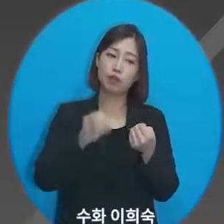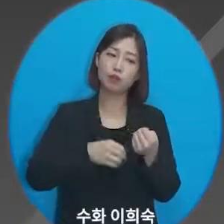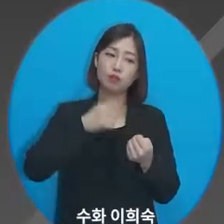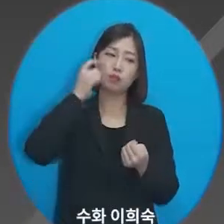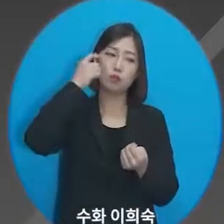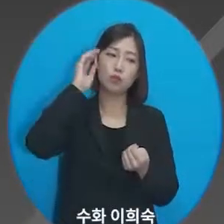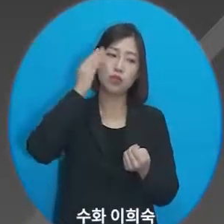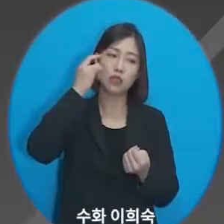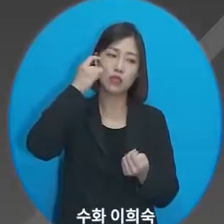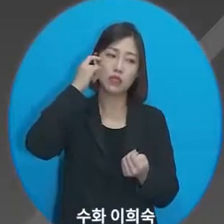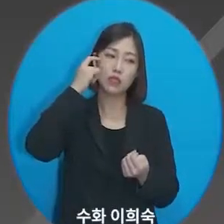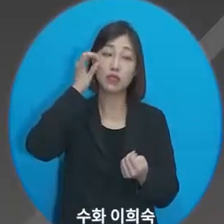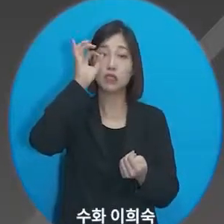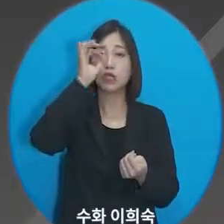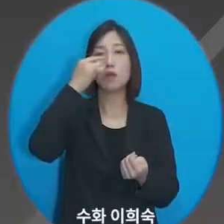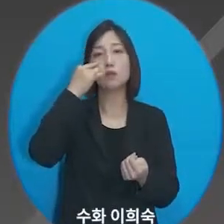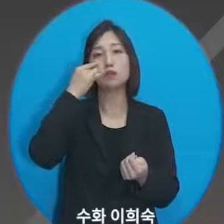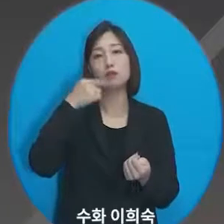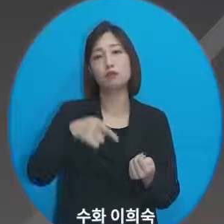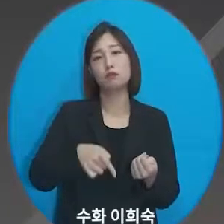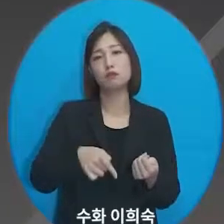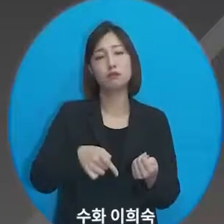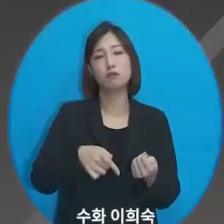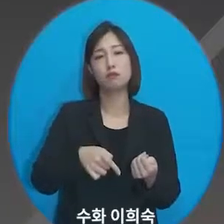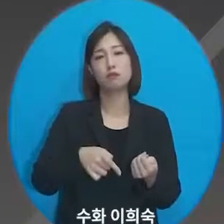검색을 했는데 그런 얘기가 안 났어요.